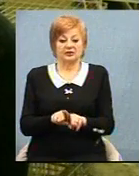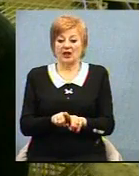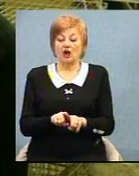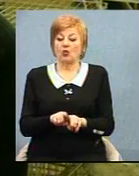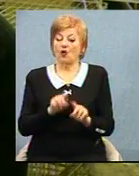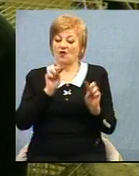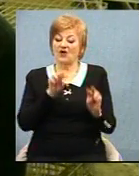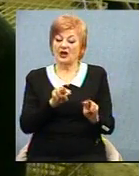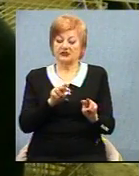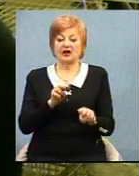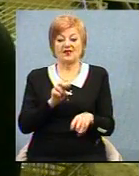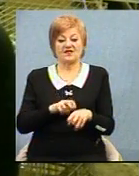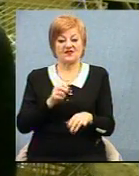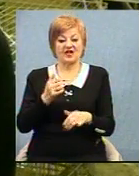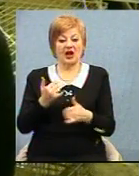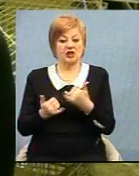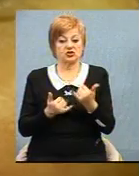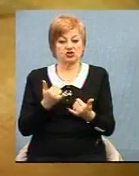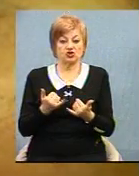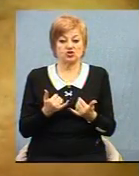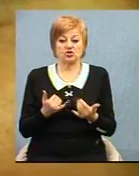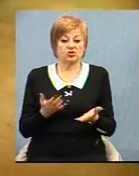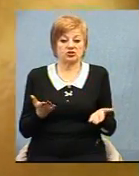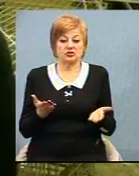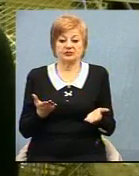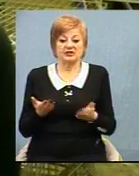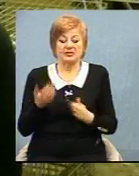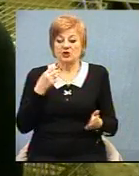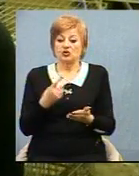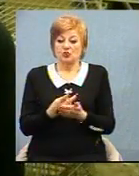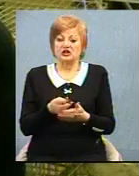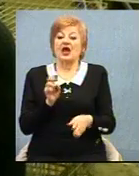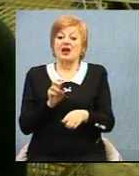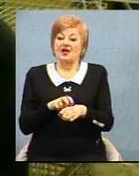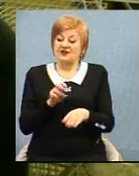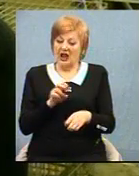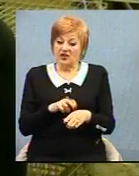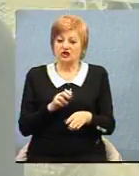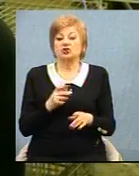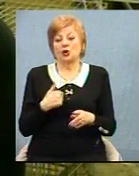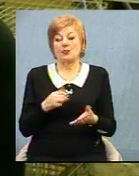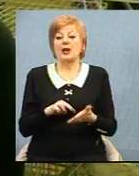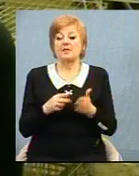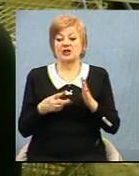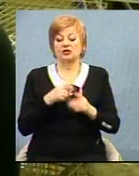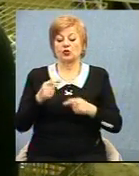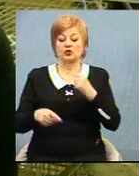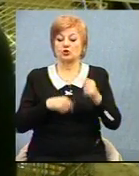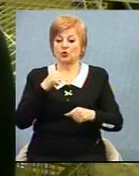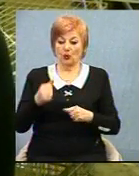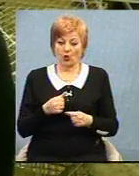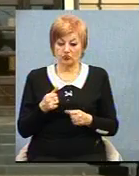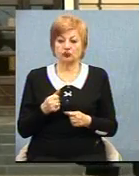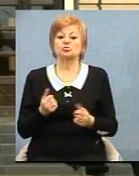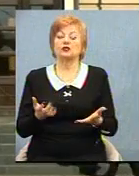нагляду ветеринара з комунального підприємства вона не передбачає. Ветеринара ми плануємо з наступного року все ж